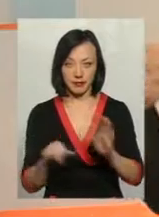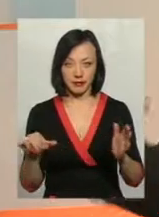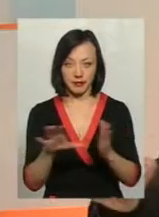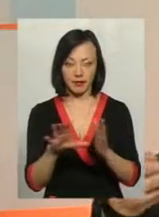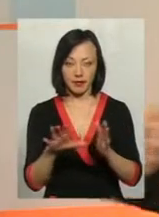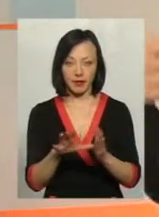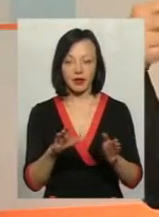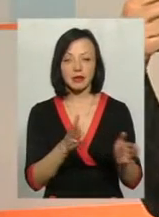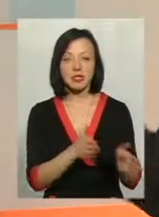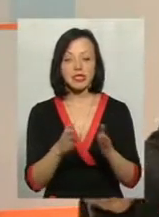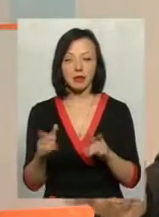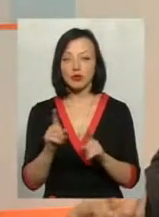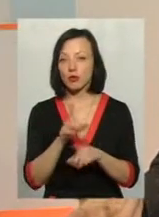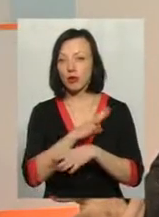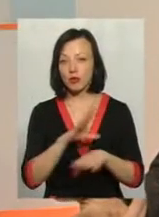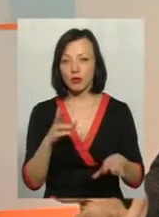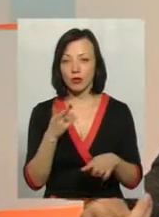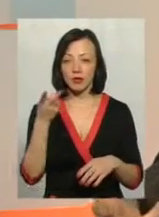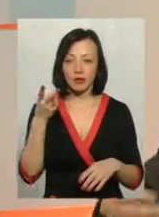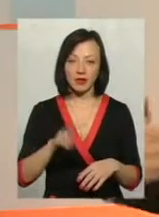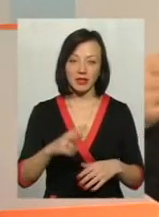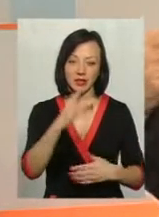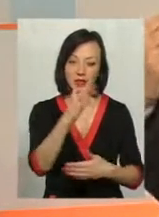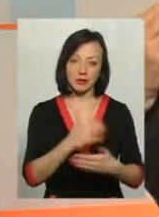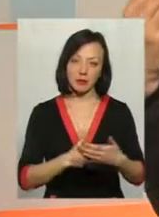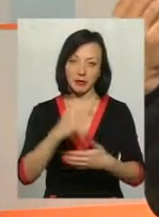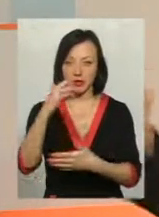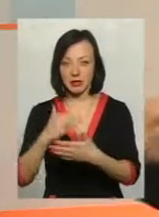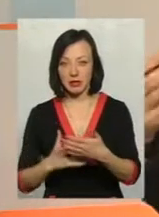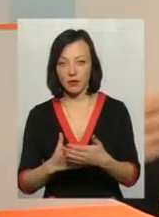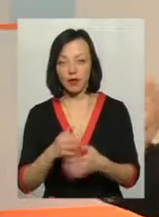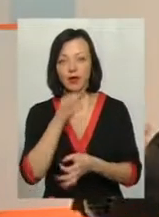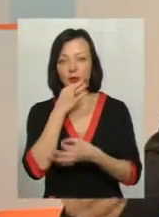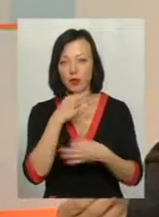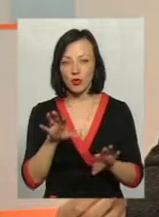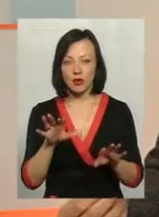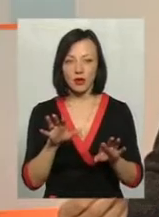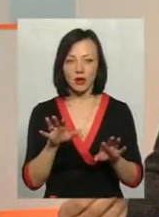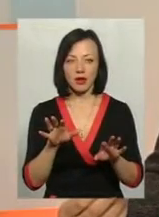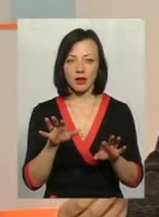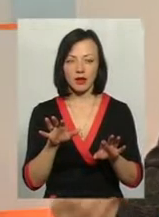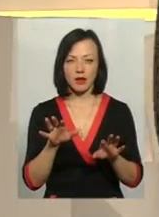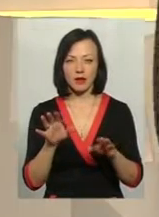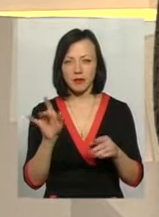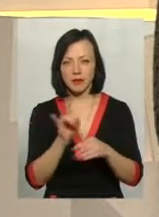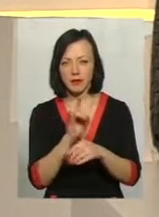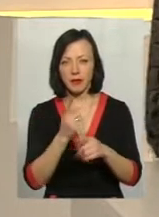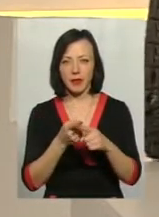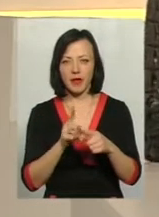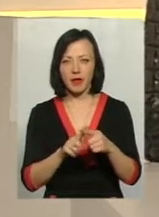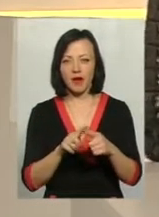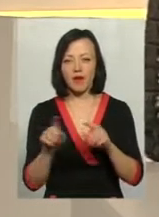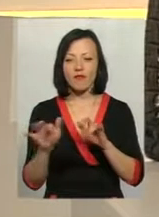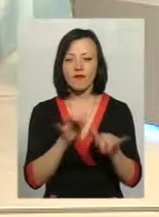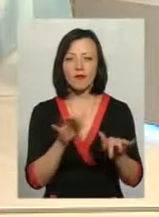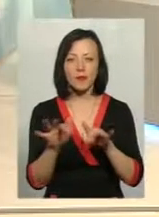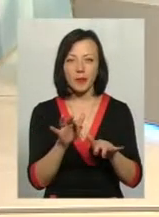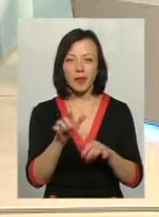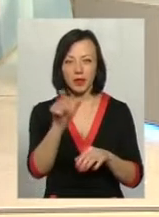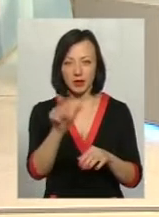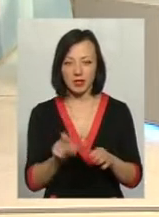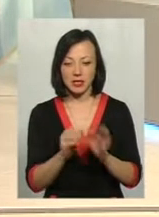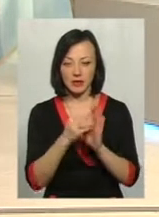Щоб не було подвійних списків, будь-яка маніпуляція, яка відбувається з громадянином, має бути зафіксована